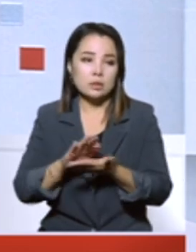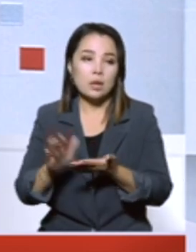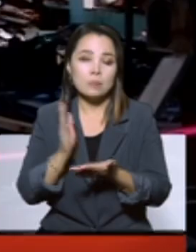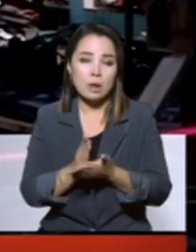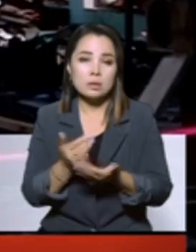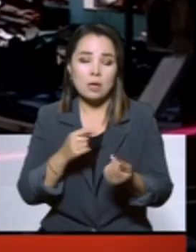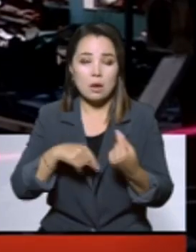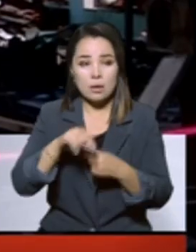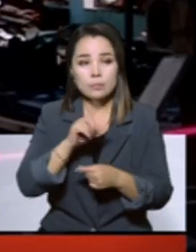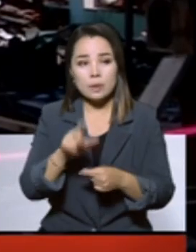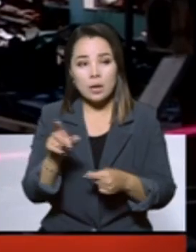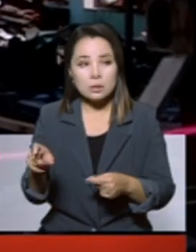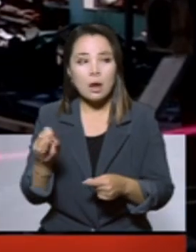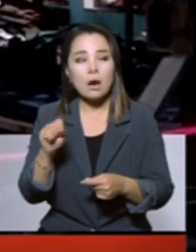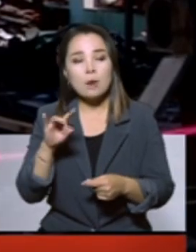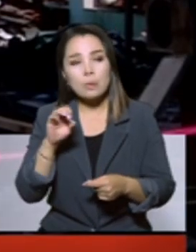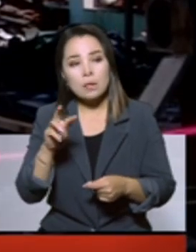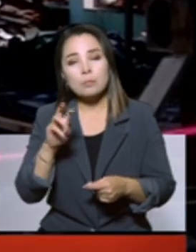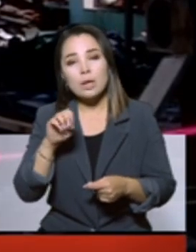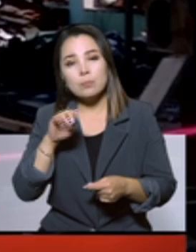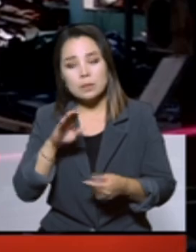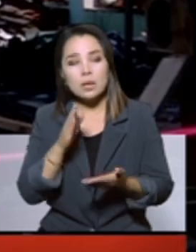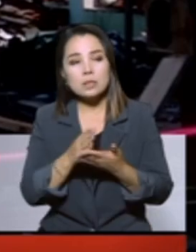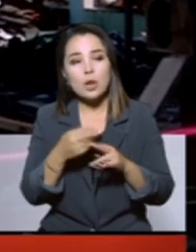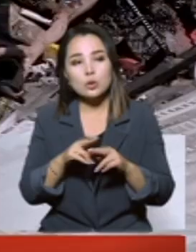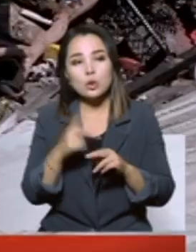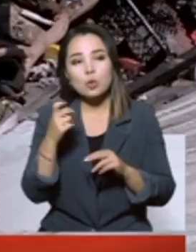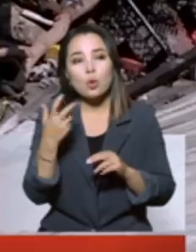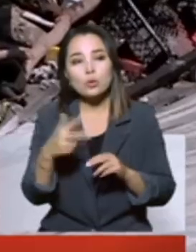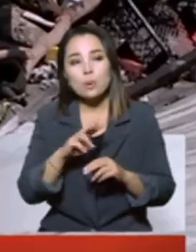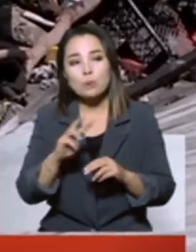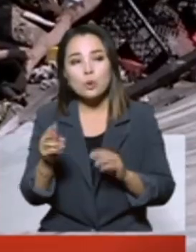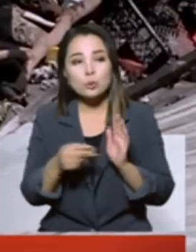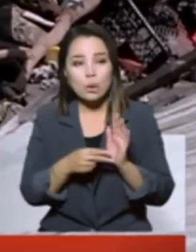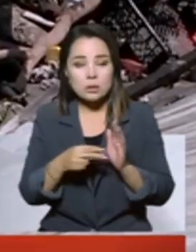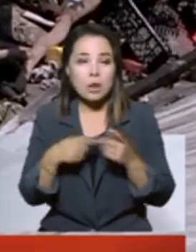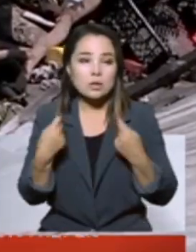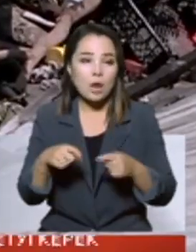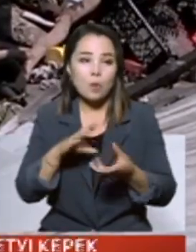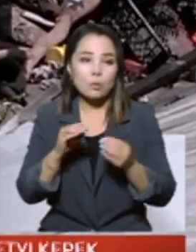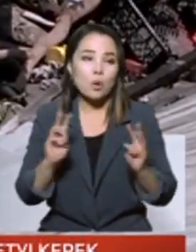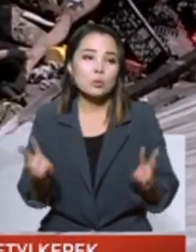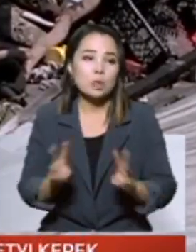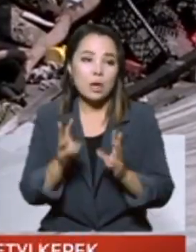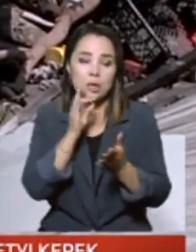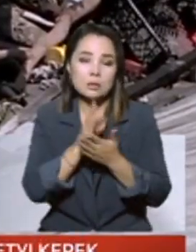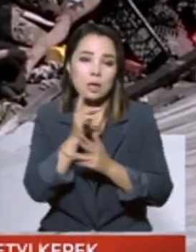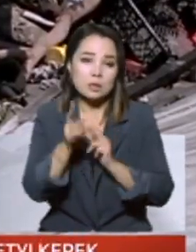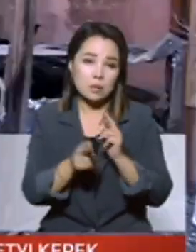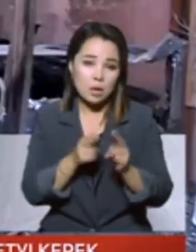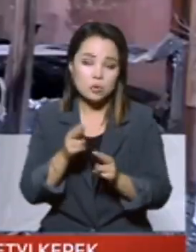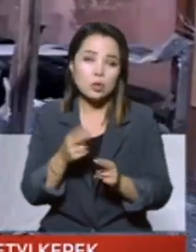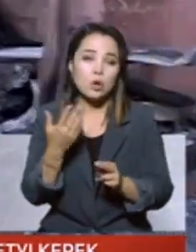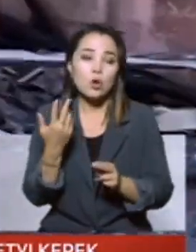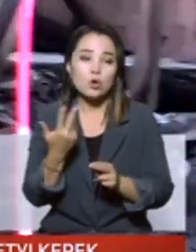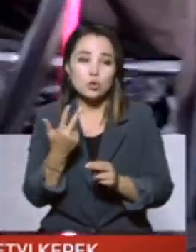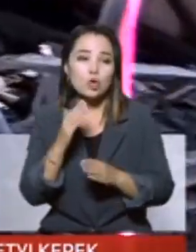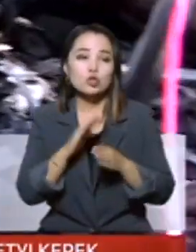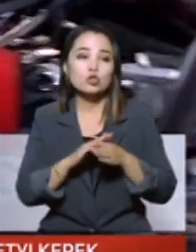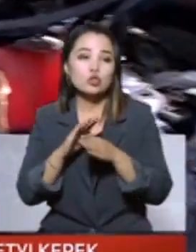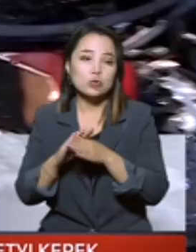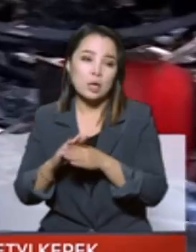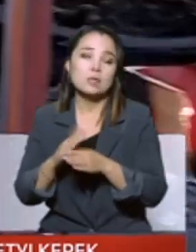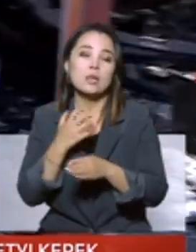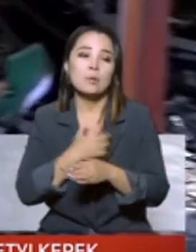Осындағы кәсіпкерлердің бірі Арман Бейімбет жалпығына 130 миллион теңге болатын тауарын өртке оранды дейді. Үш дүңгіршекте тұрмысқа